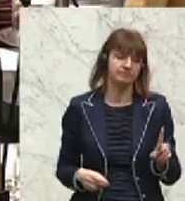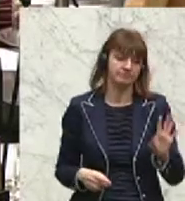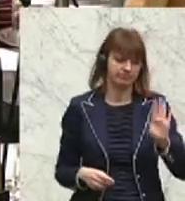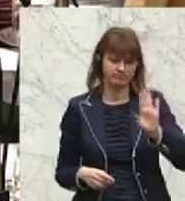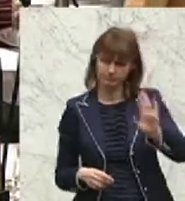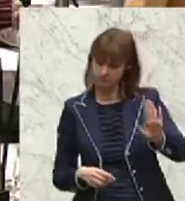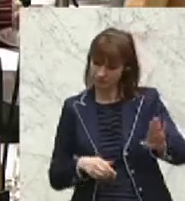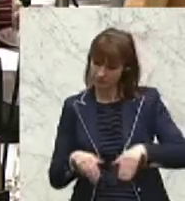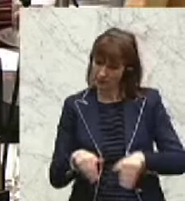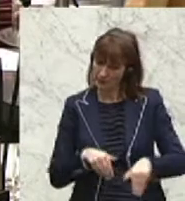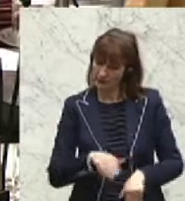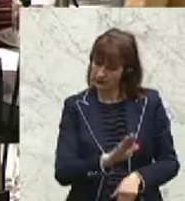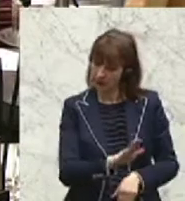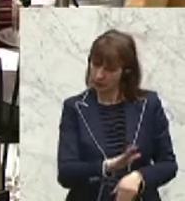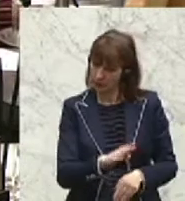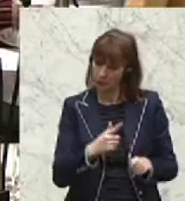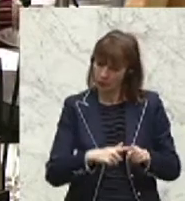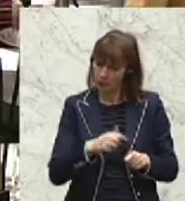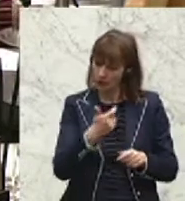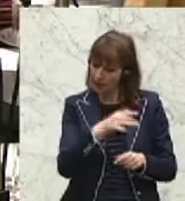Ministerium und einzelne Akteure dort